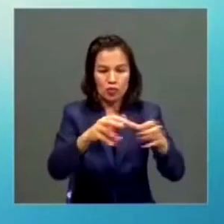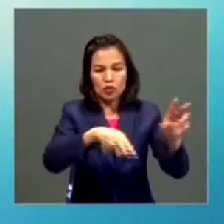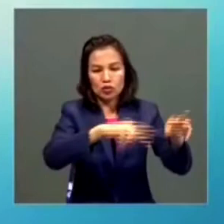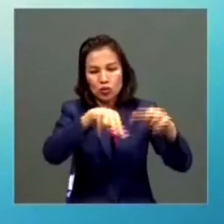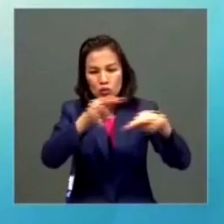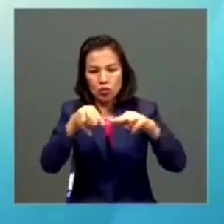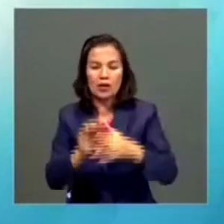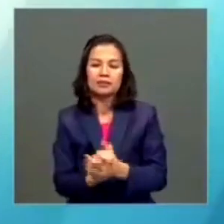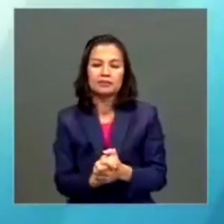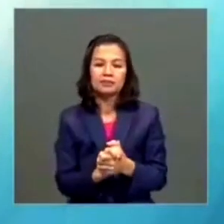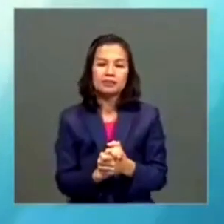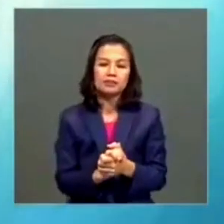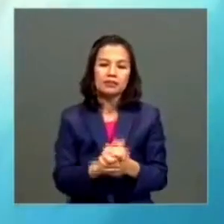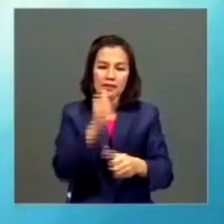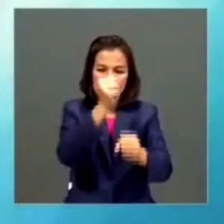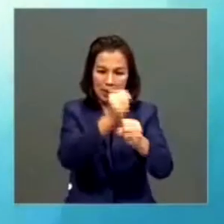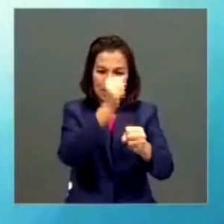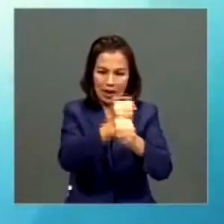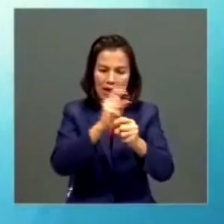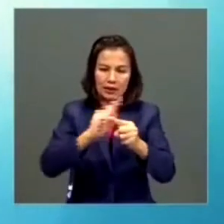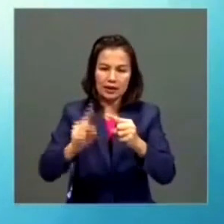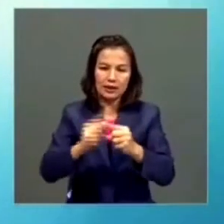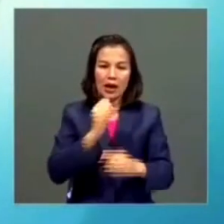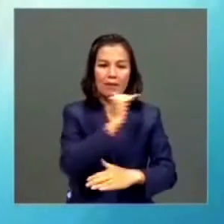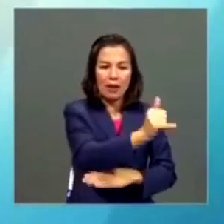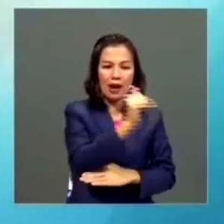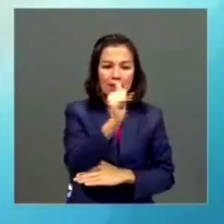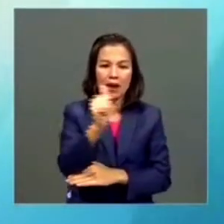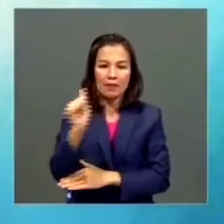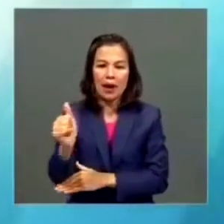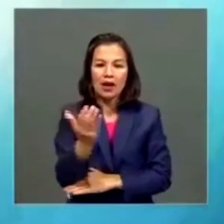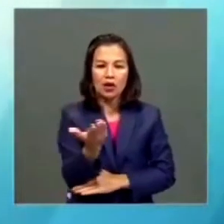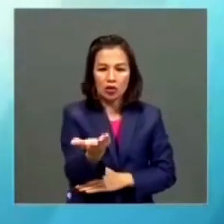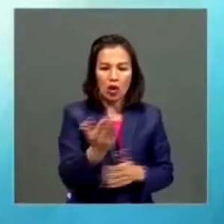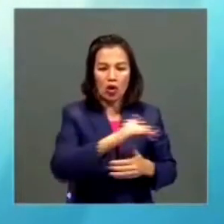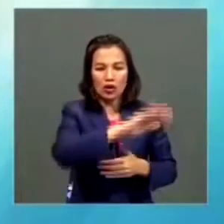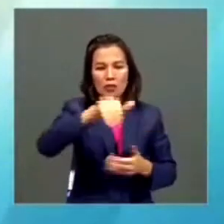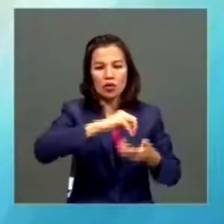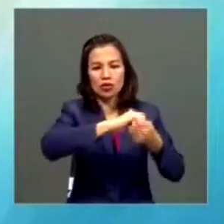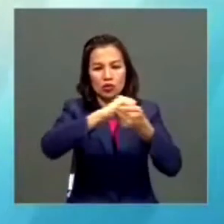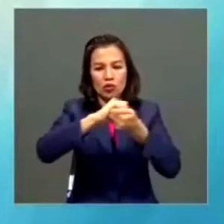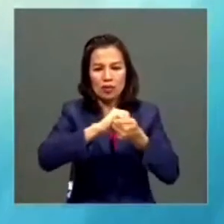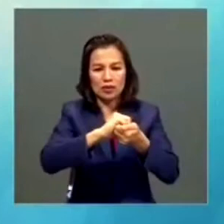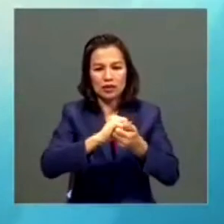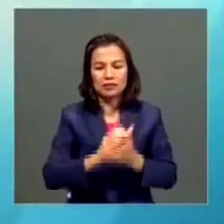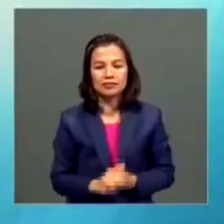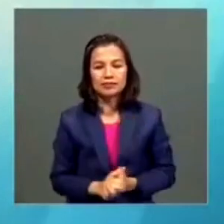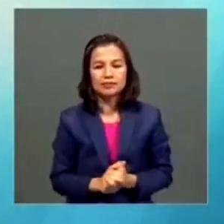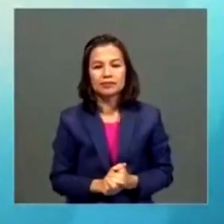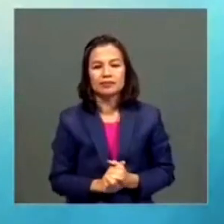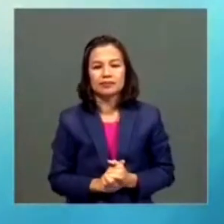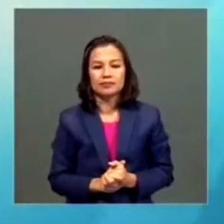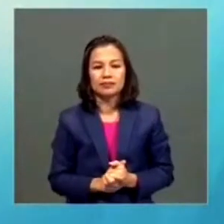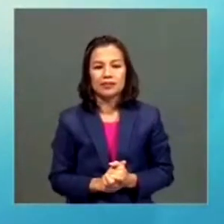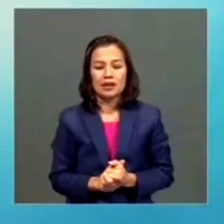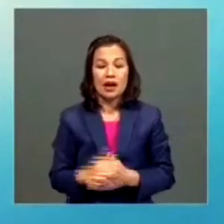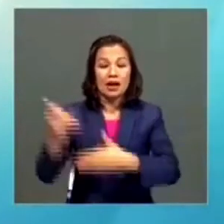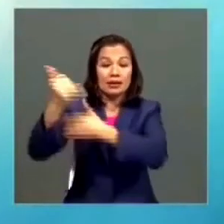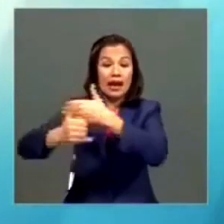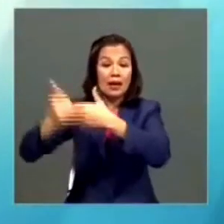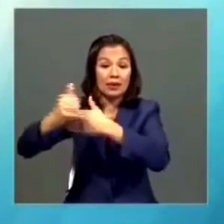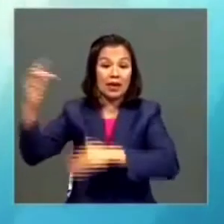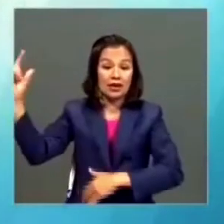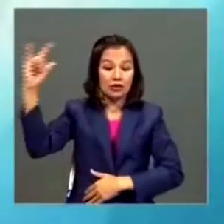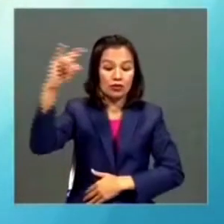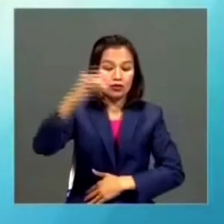ทั้งหลายเพราะต้องออกไปตระเวนตามภาคสนามก็ขอทุกคนร่วมมือกันด้วยนะครับติดเชื้อจากต่างประเทศนะครับ